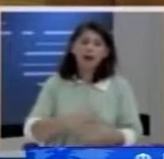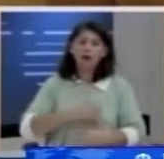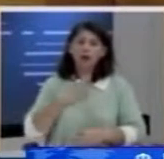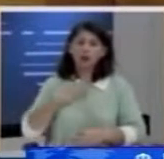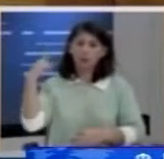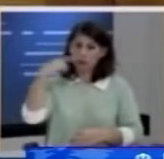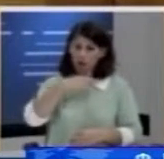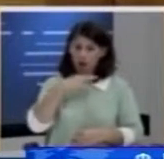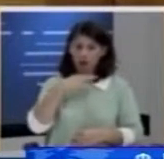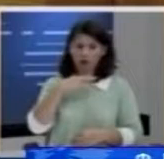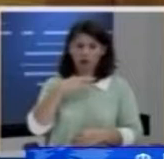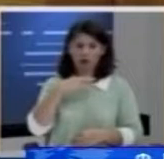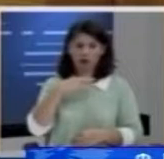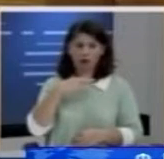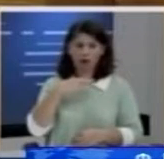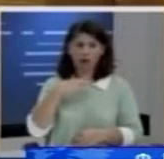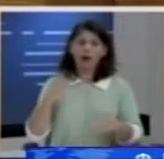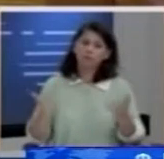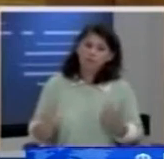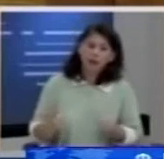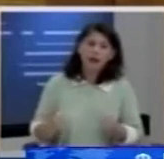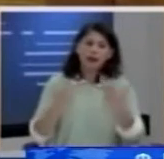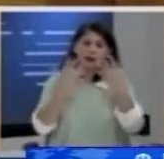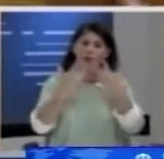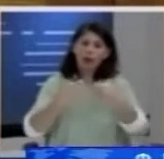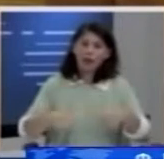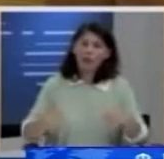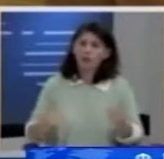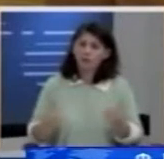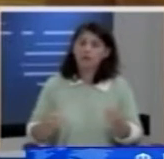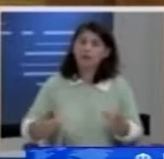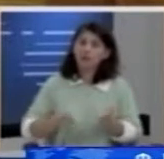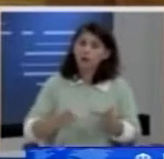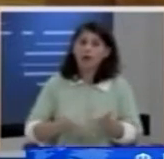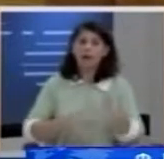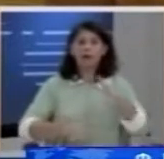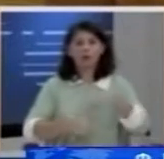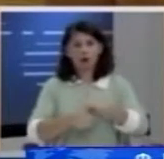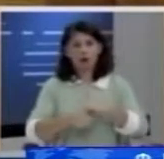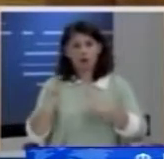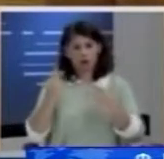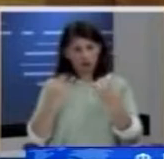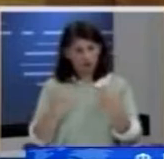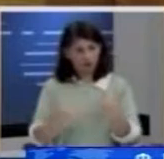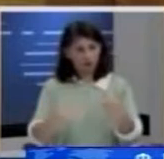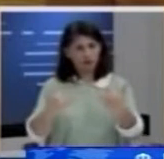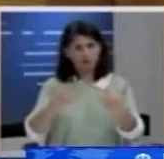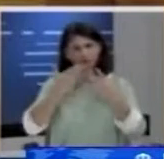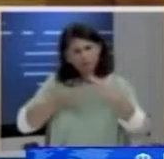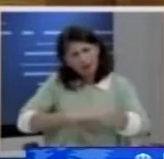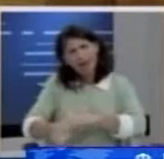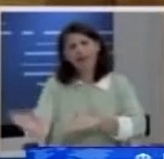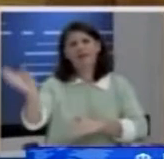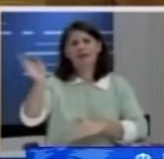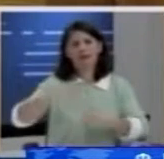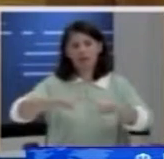Πρωθυπουργός, αφού έκανε το θέατρο που ήθελε να κάνει με τη βοήθεια του Προέδρου της Βουλής, αποχώρησε